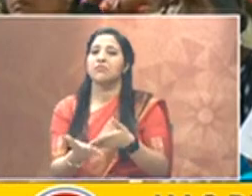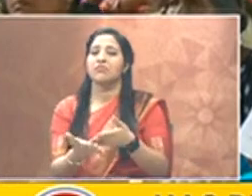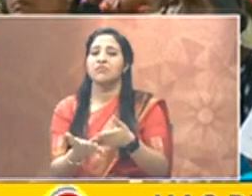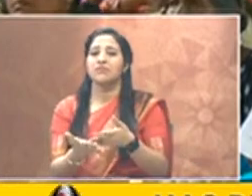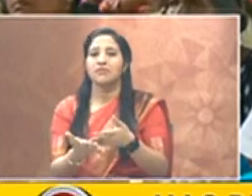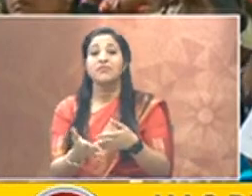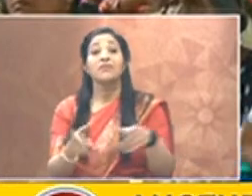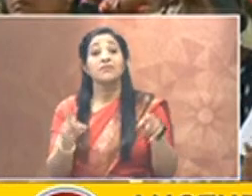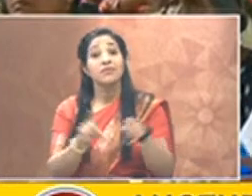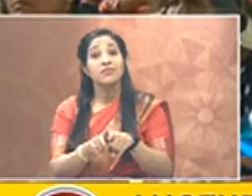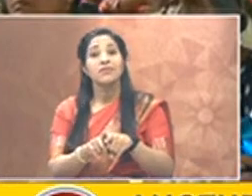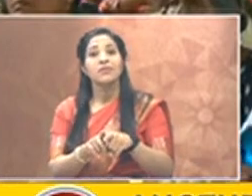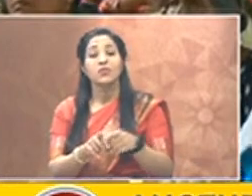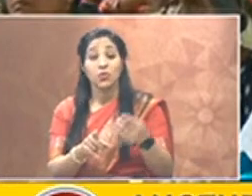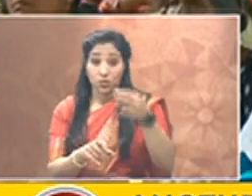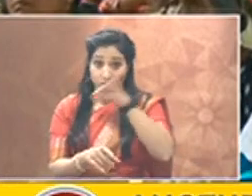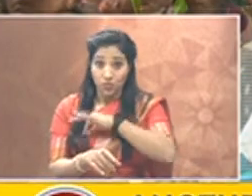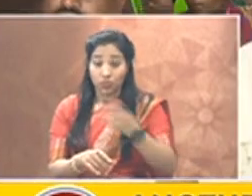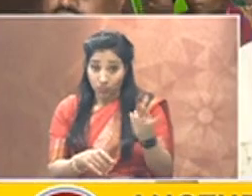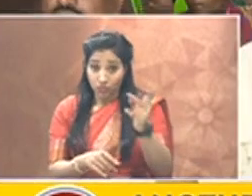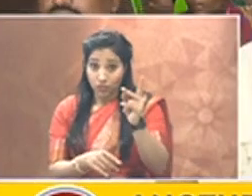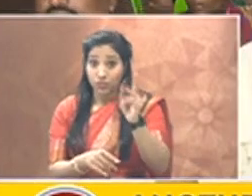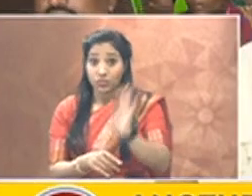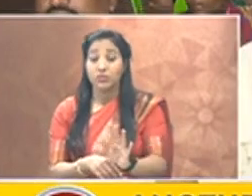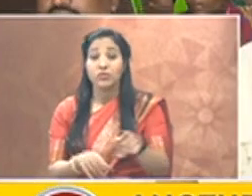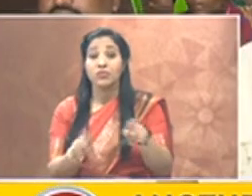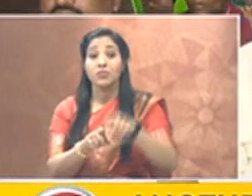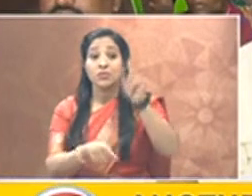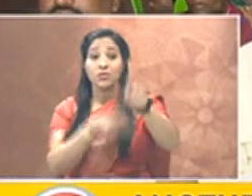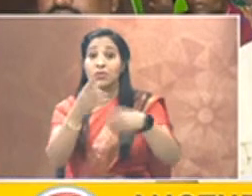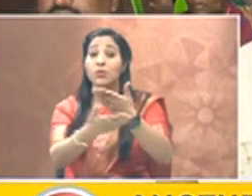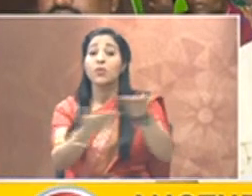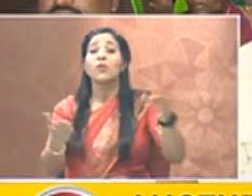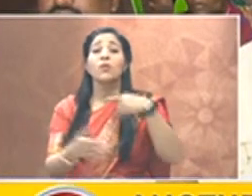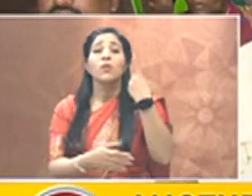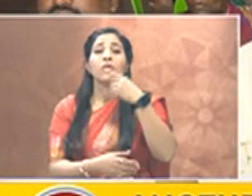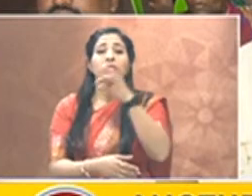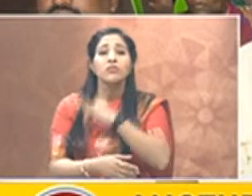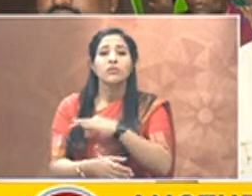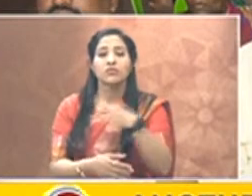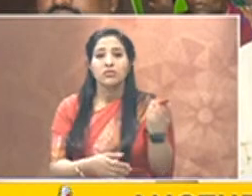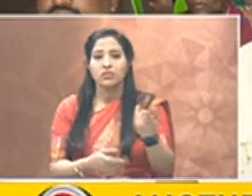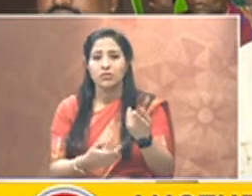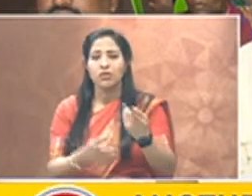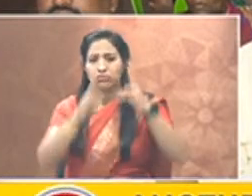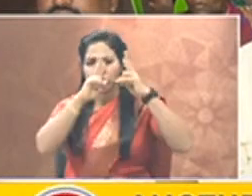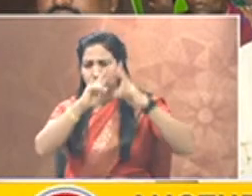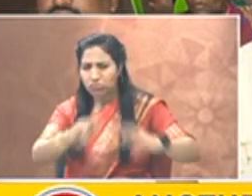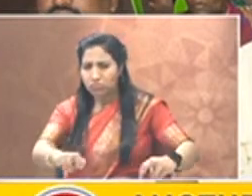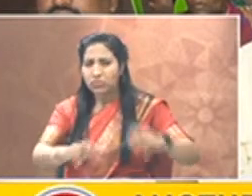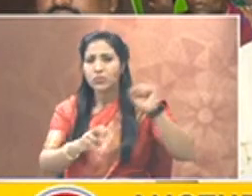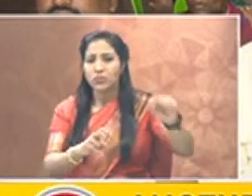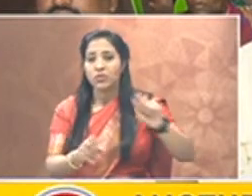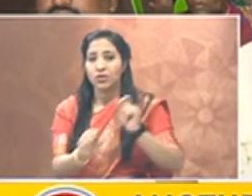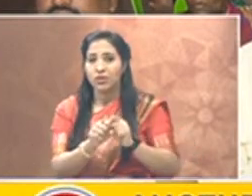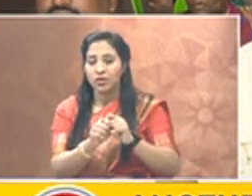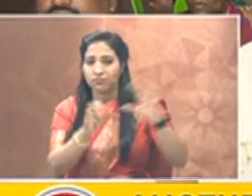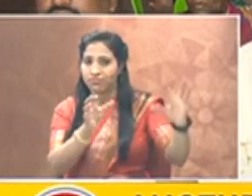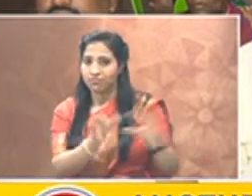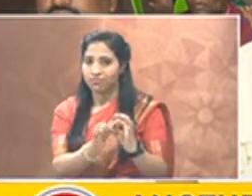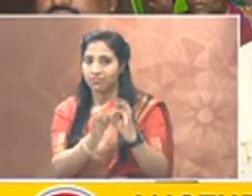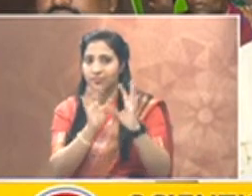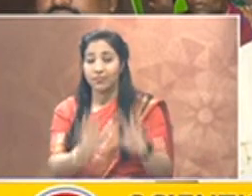मिलेगी। इसका एक और फायदा उन लोगों को होगा जो रिसर्च के काम से जुड़े